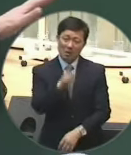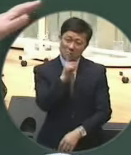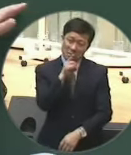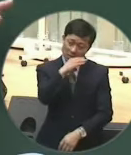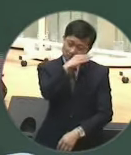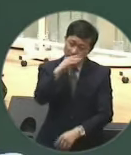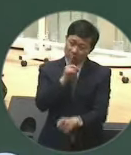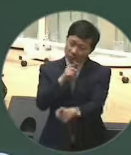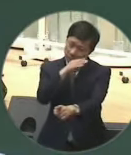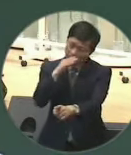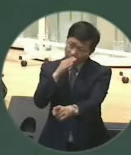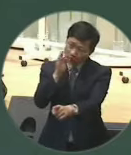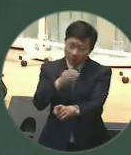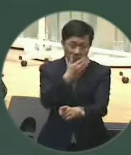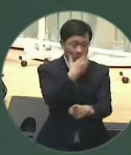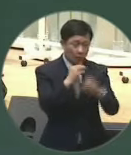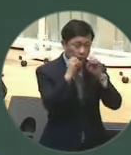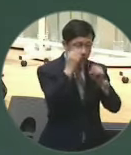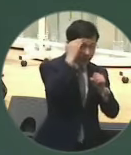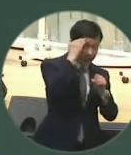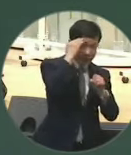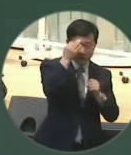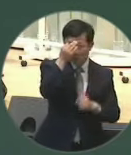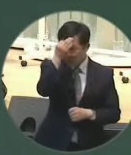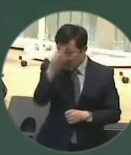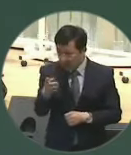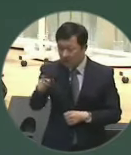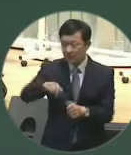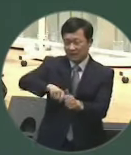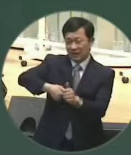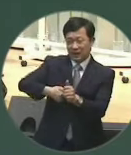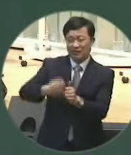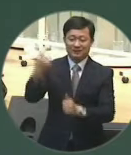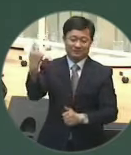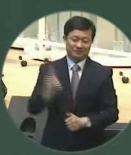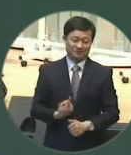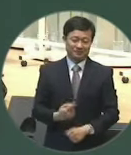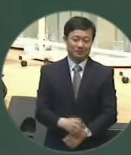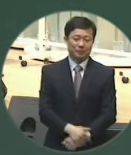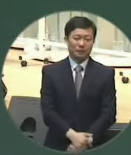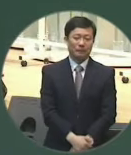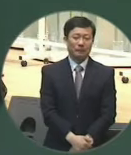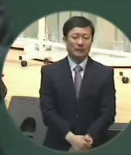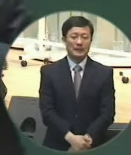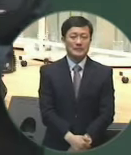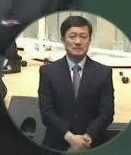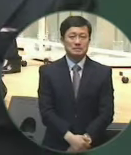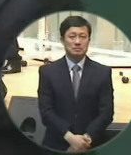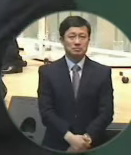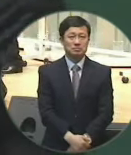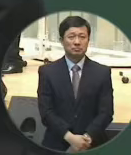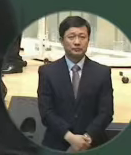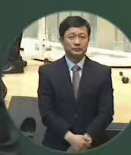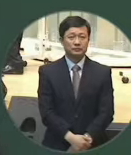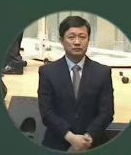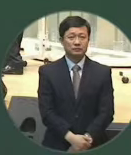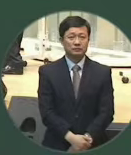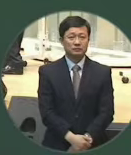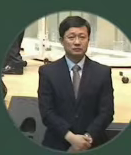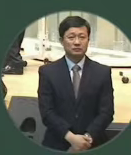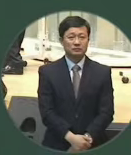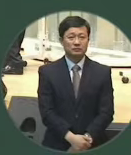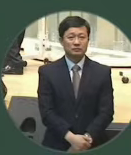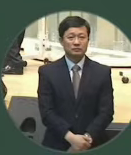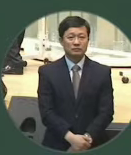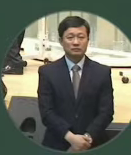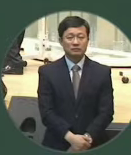복음 막는 말은 2000년의 재앙을 가져왔어요. And even if your words are right and you say it in the church, if it's words that are going to